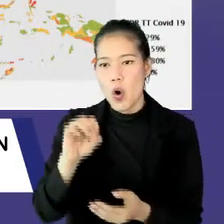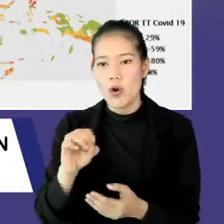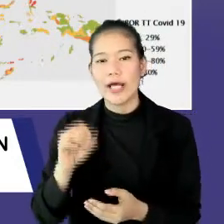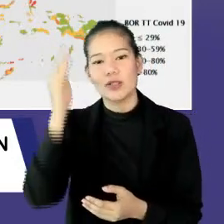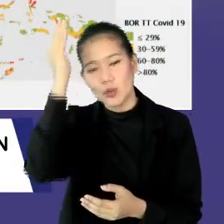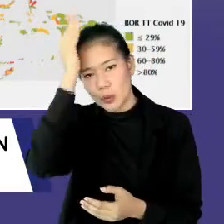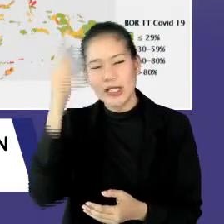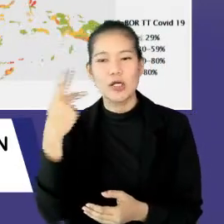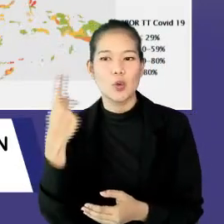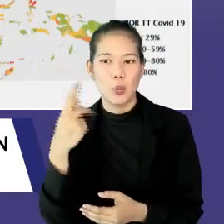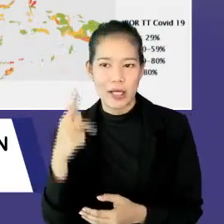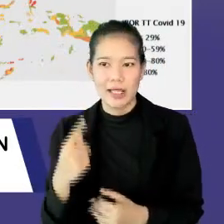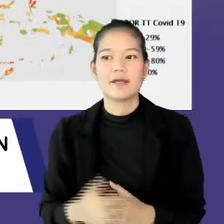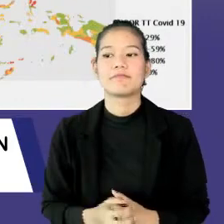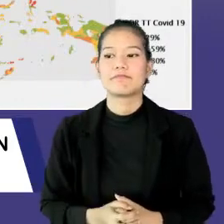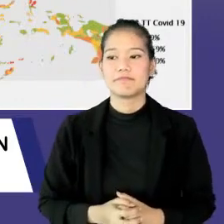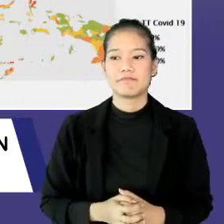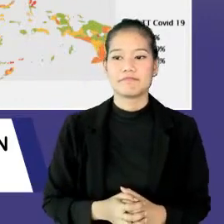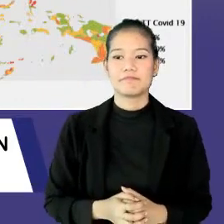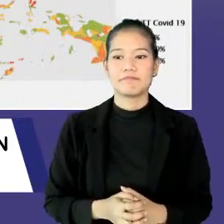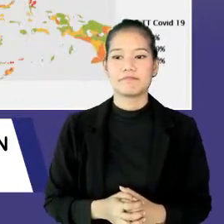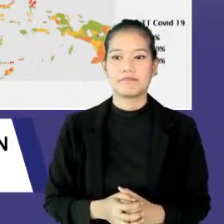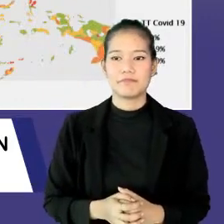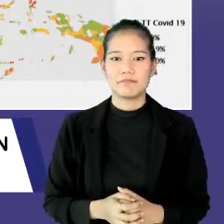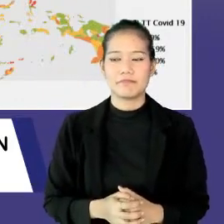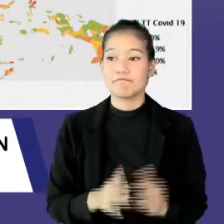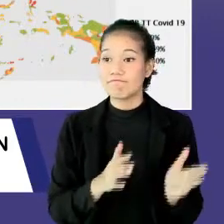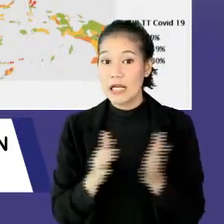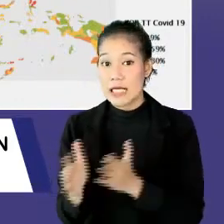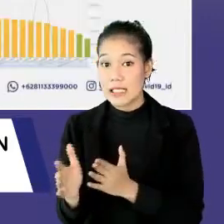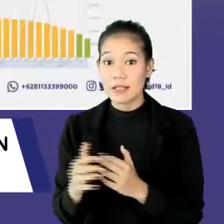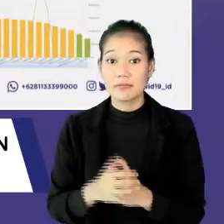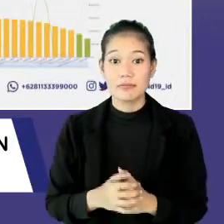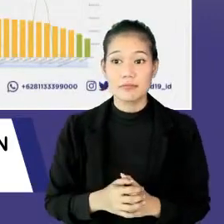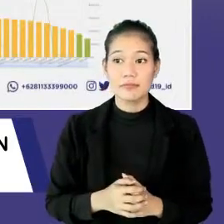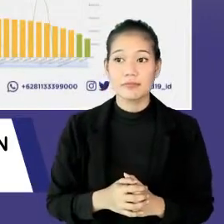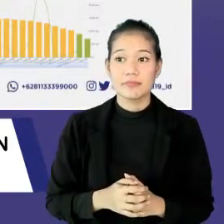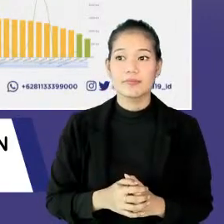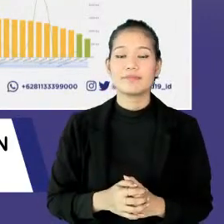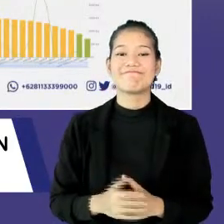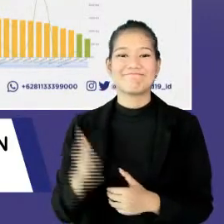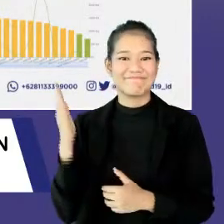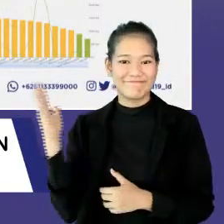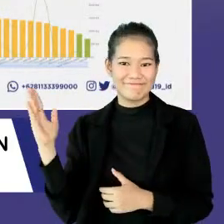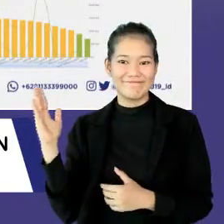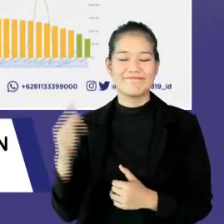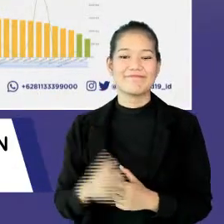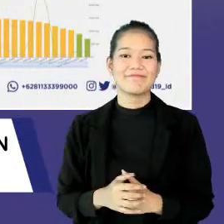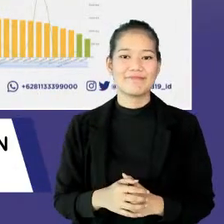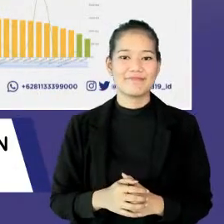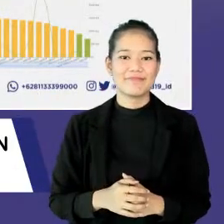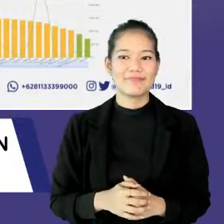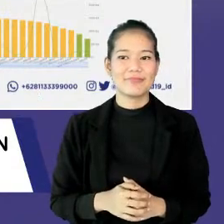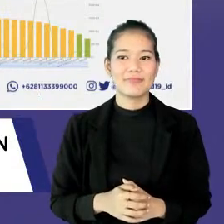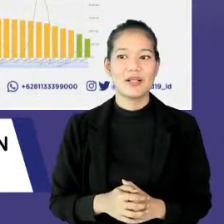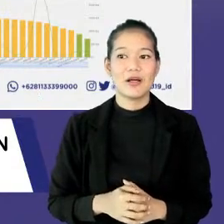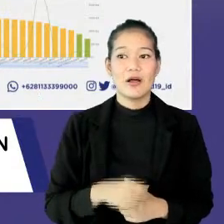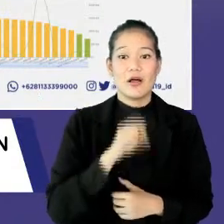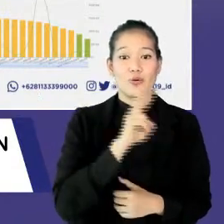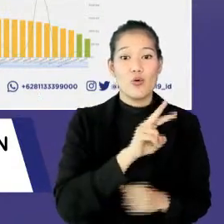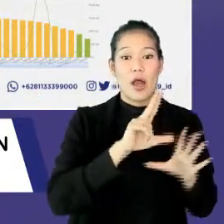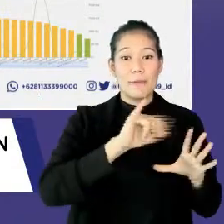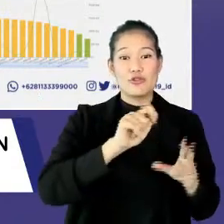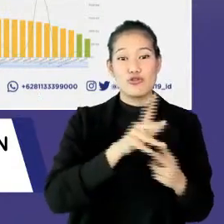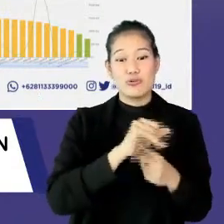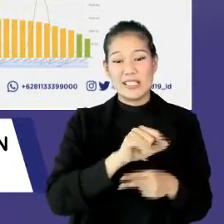dengan hijau. Slide-nya sudah bisa geser ke selanjutnya. Jadi kalau kita lihat Dokter Lula di sini kalau